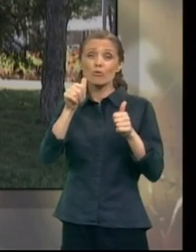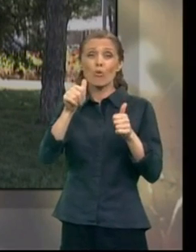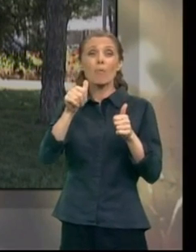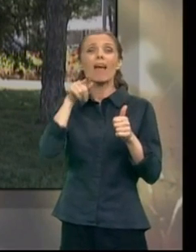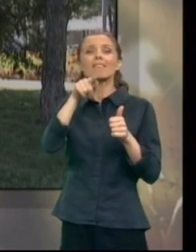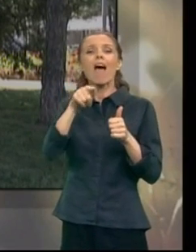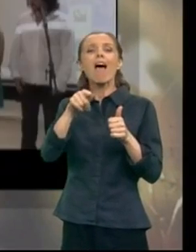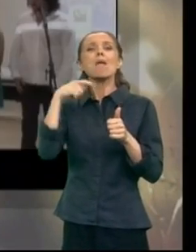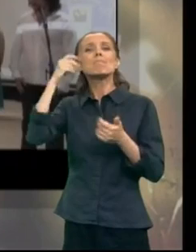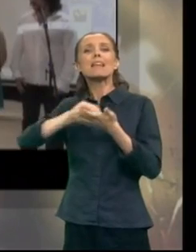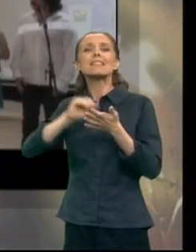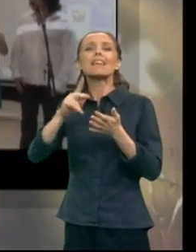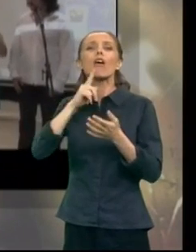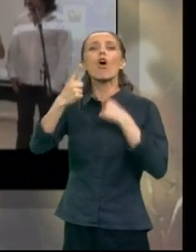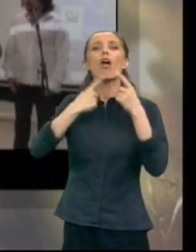različitim sredstvima.